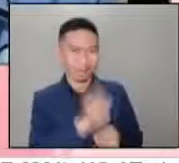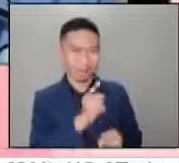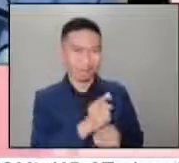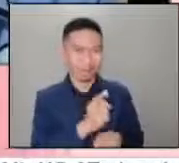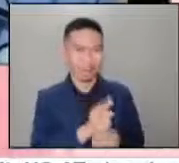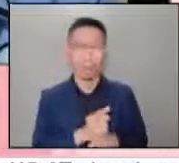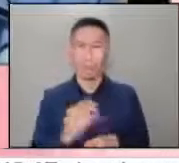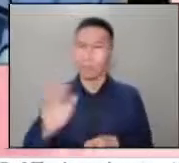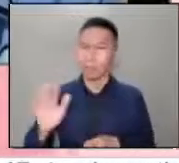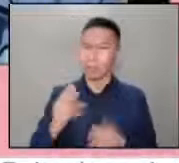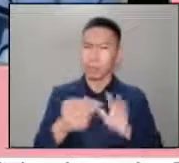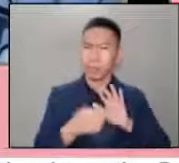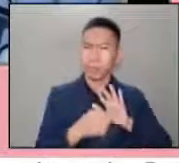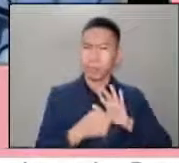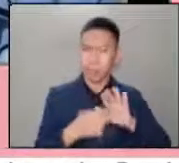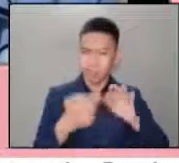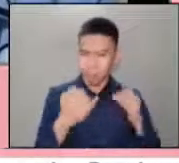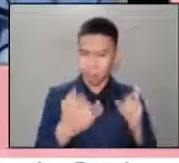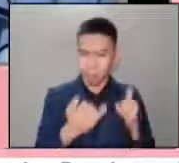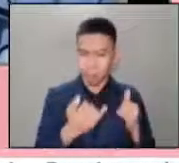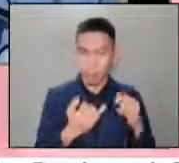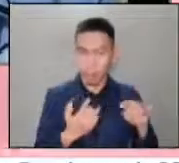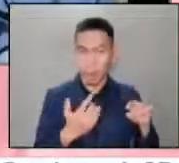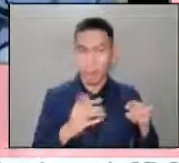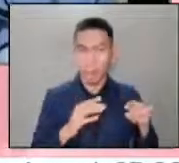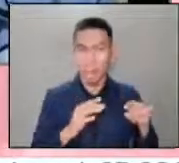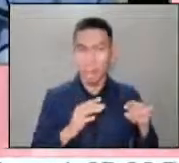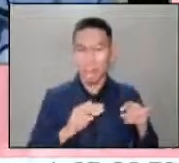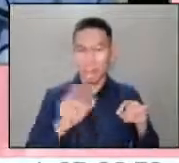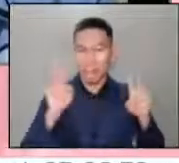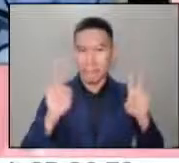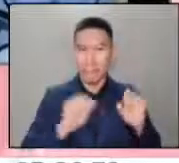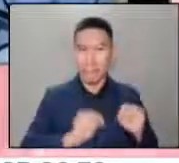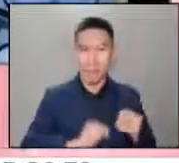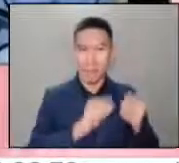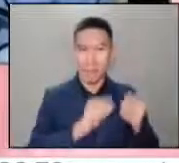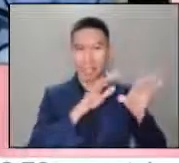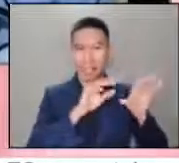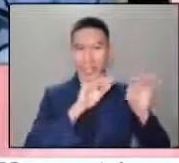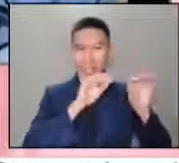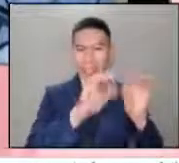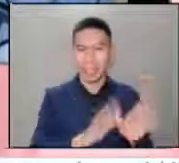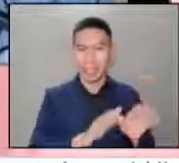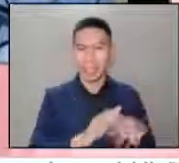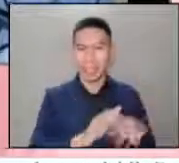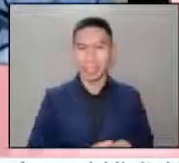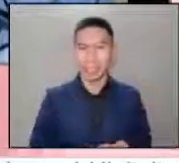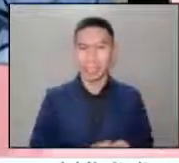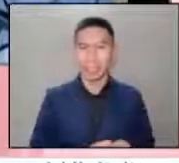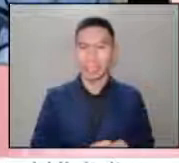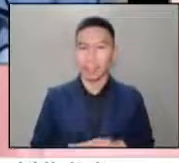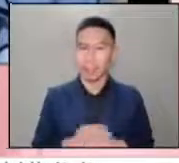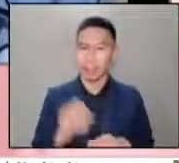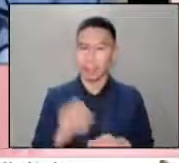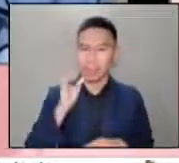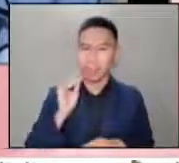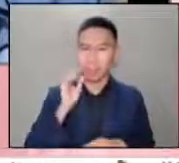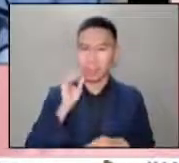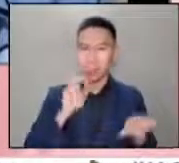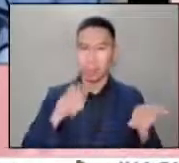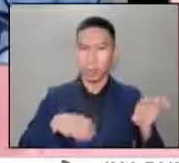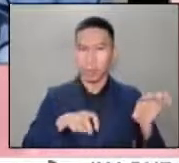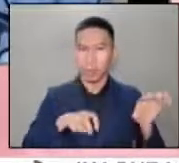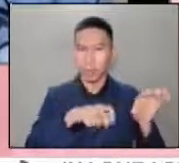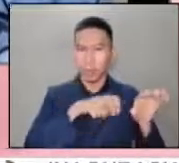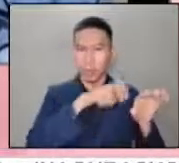teacher mo naman, pwede bang ikwento mo, i-describe sa amin yung daan na tinatahak nyo araw-araw para lang makapagpaturo sa mga bata?